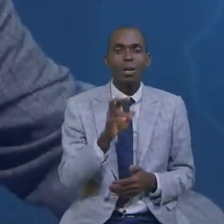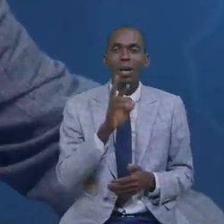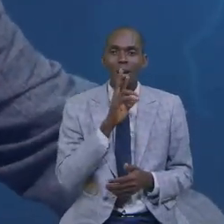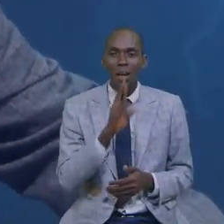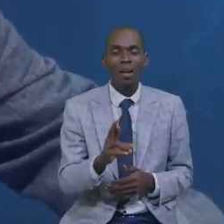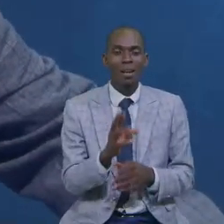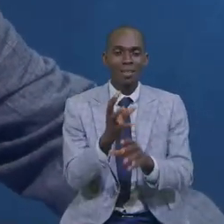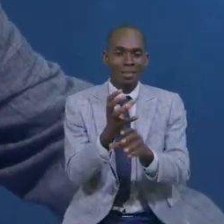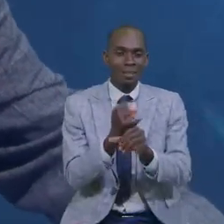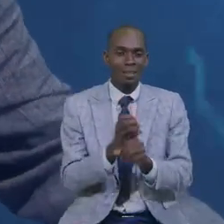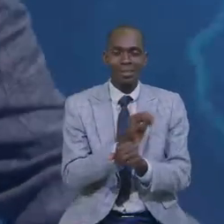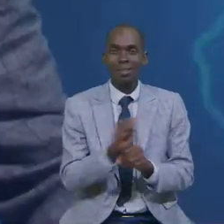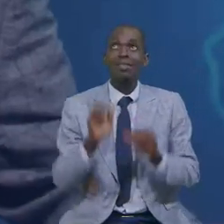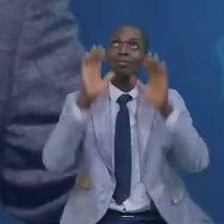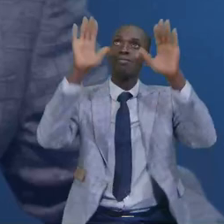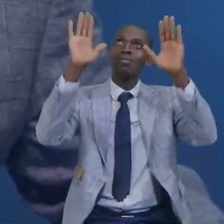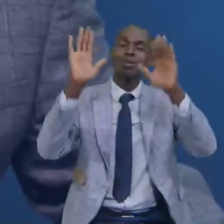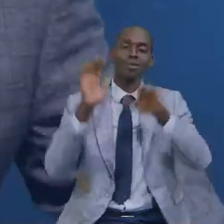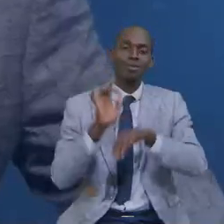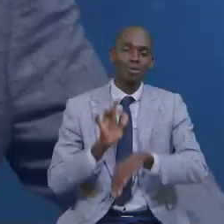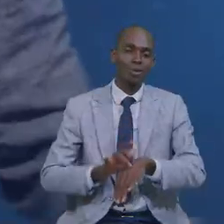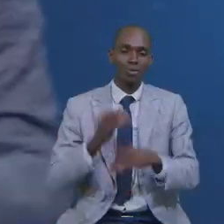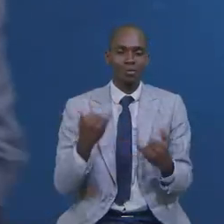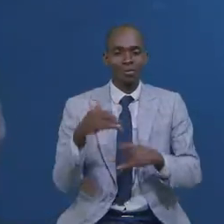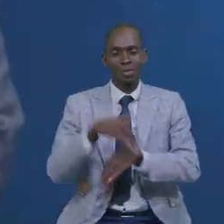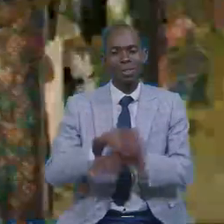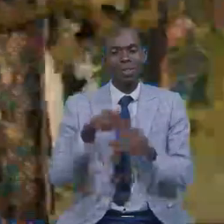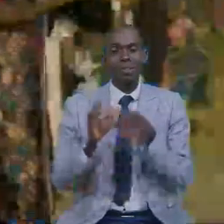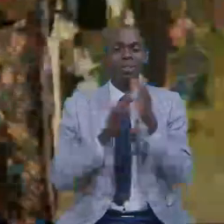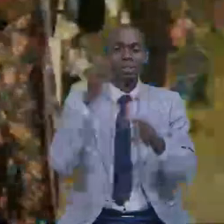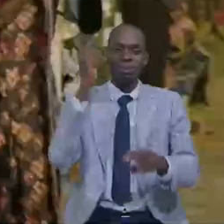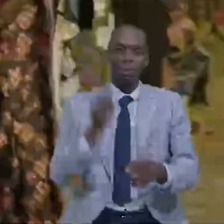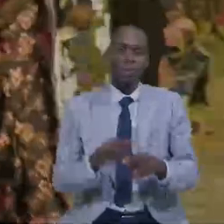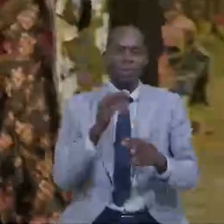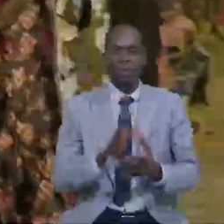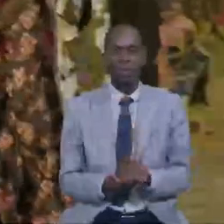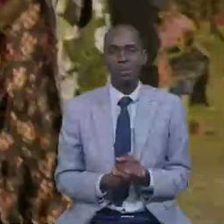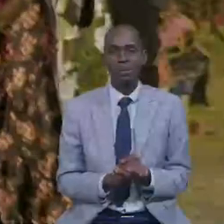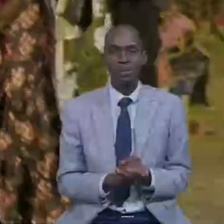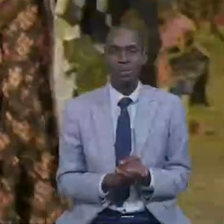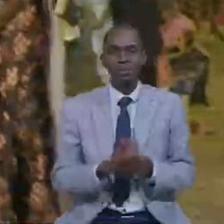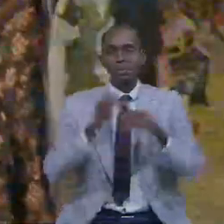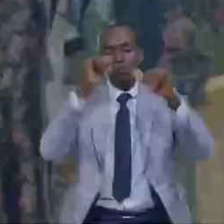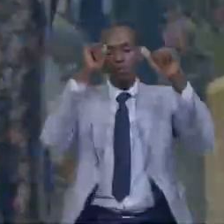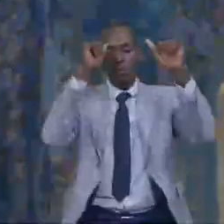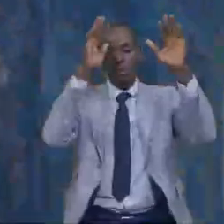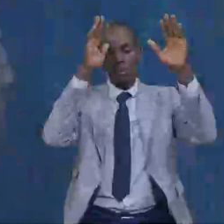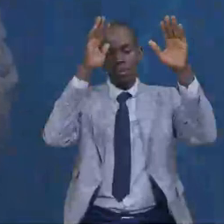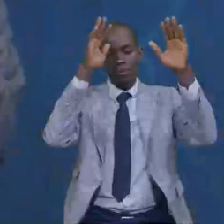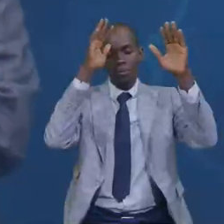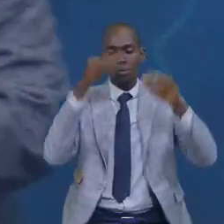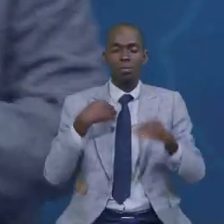tu aurais une touche miraculeux ce soir au nom de Jésus père